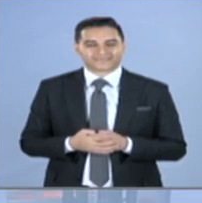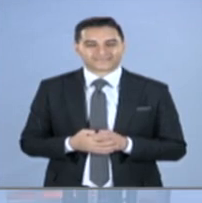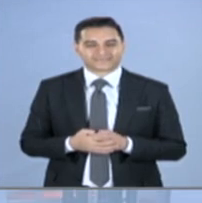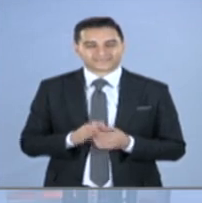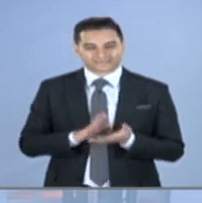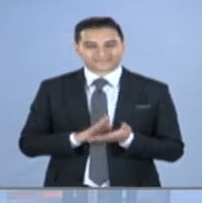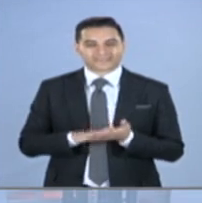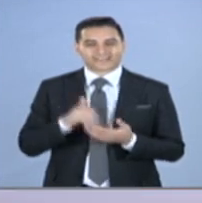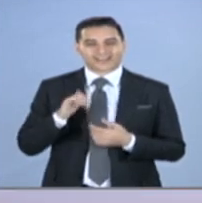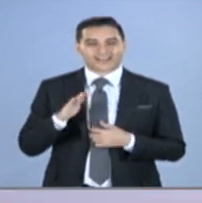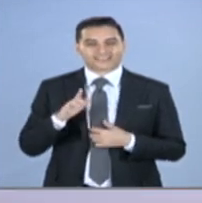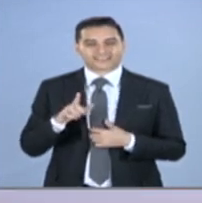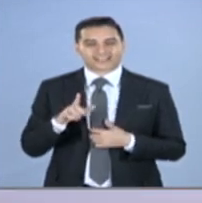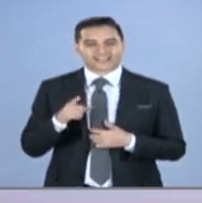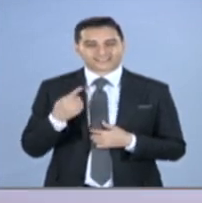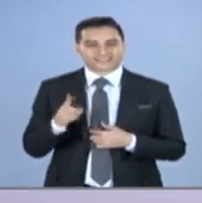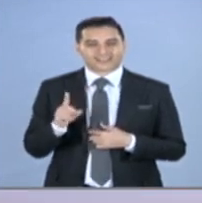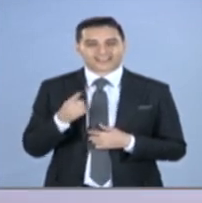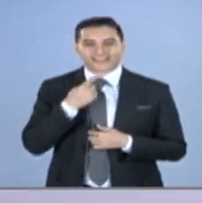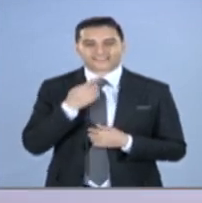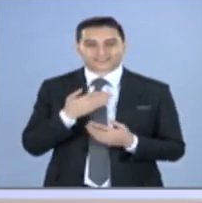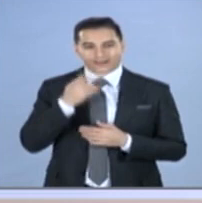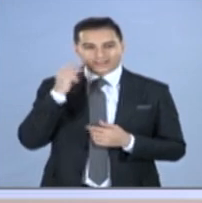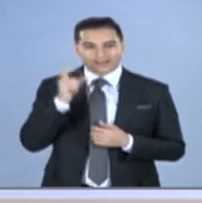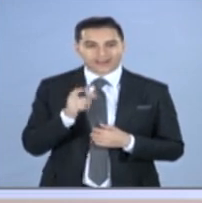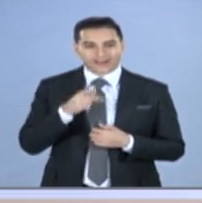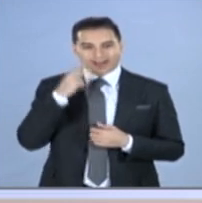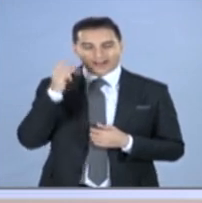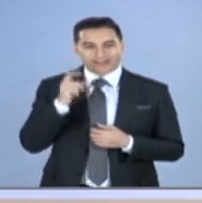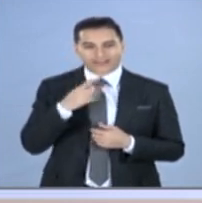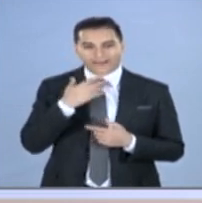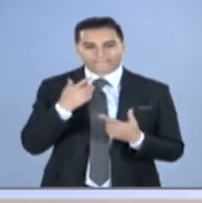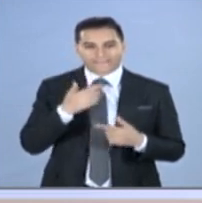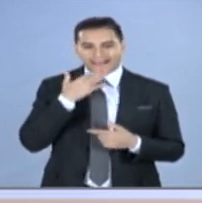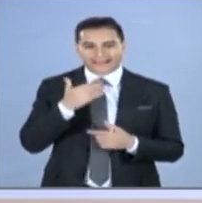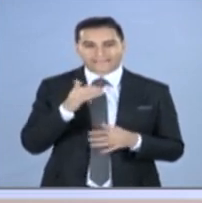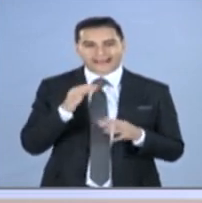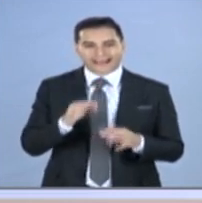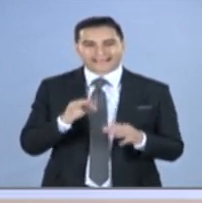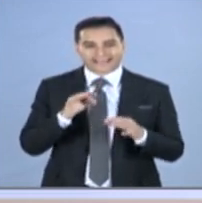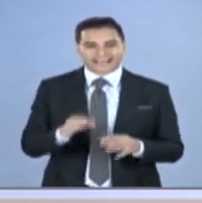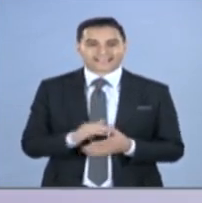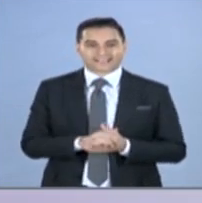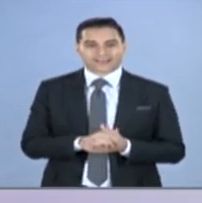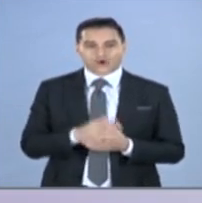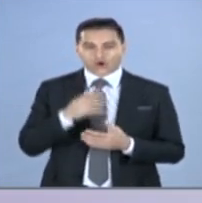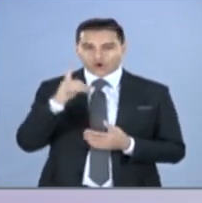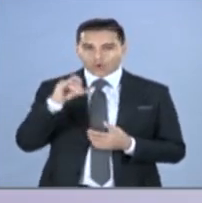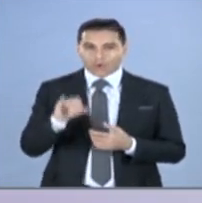برافو عليك أيسل. أيسل نفسك تروح إيطاليا، إيطاليا بلد جميلة جدا جدا،